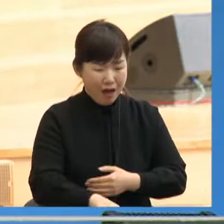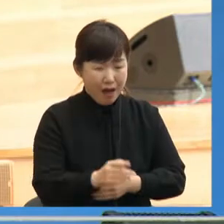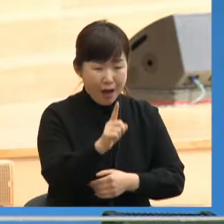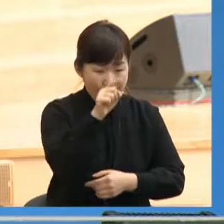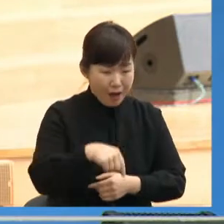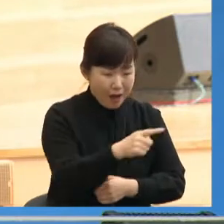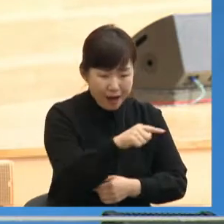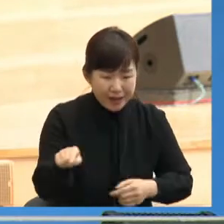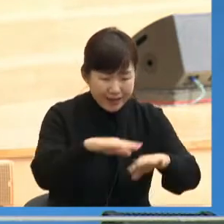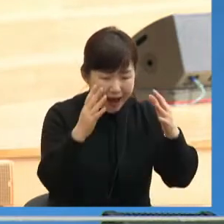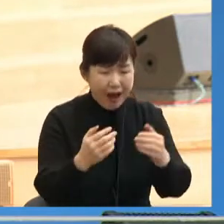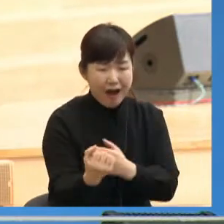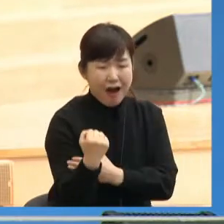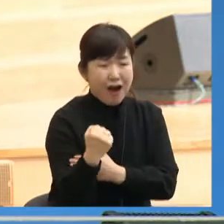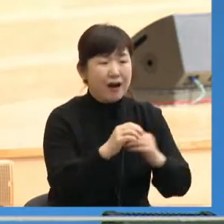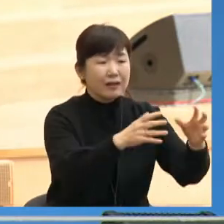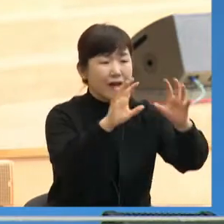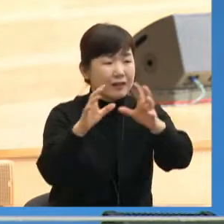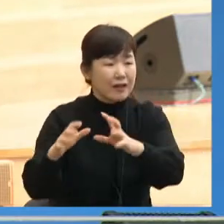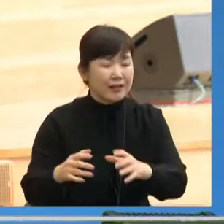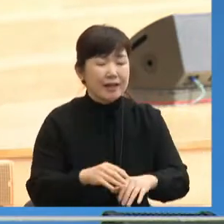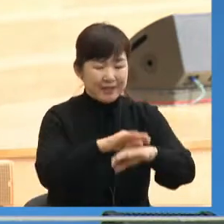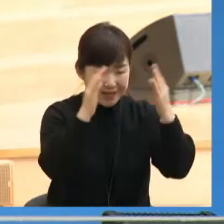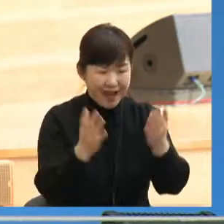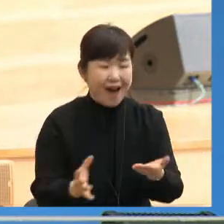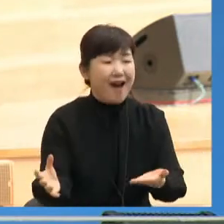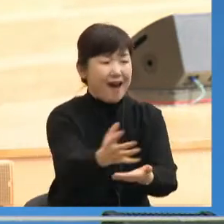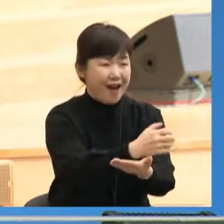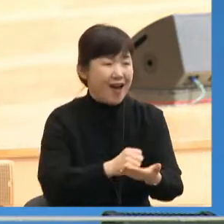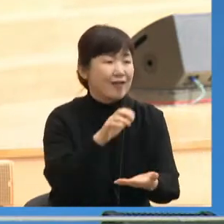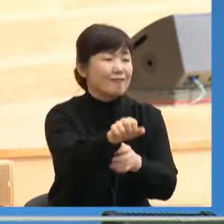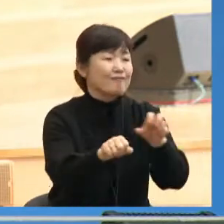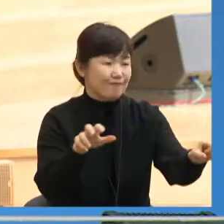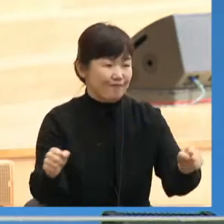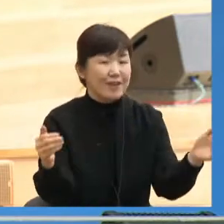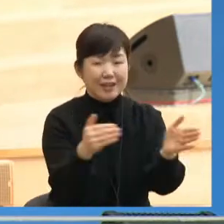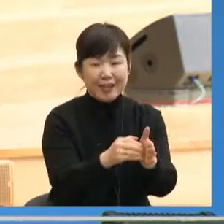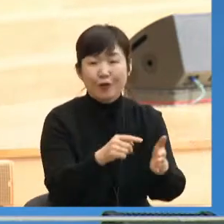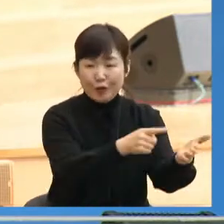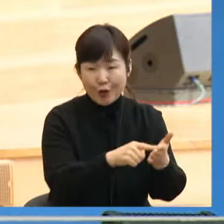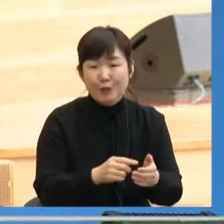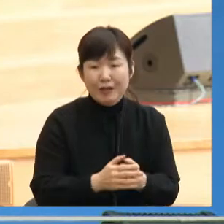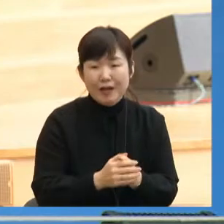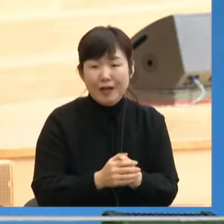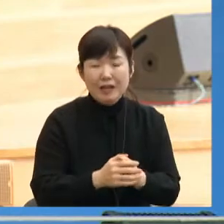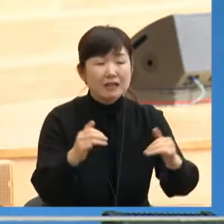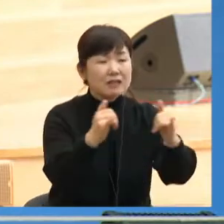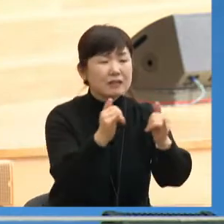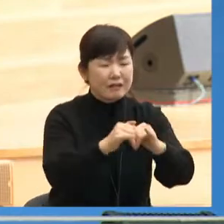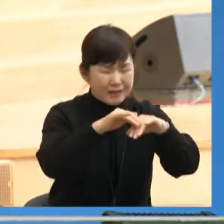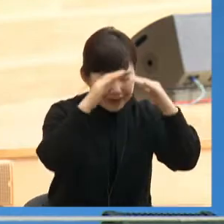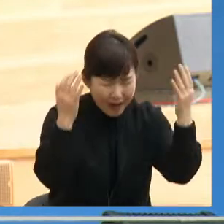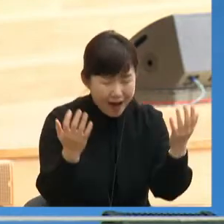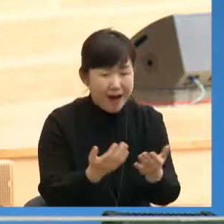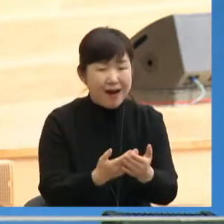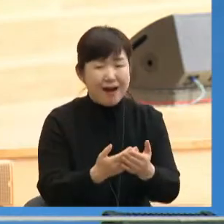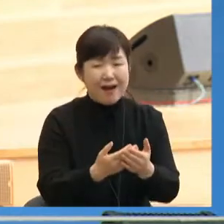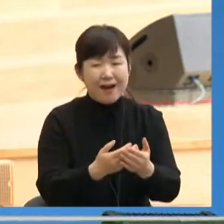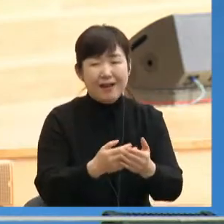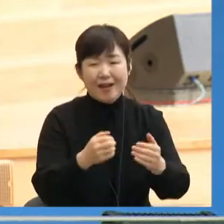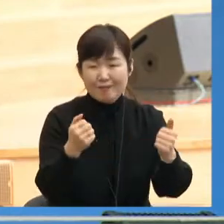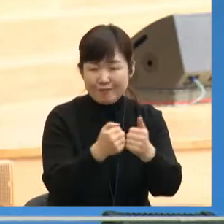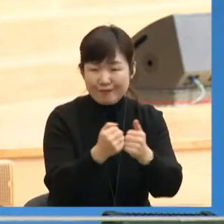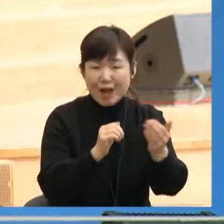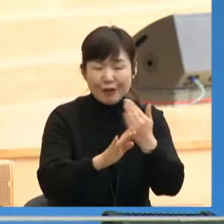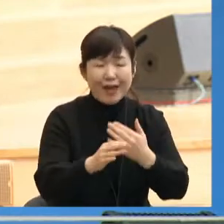점령했다라고 사무엘하 8장에는 지명을 명확하게 기록하고 있습니다. 여러분, 이런 전쟁을 다 치르고